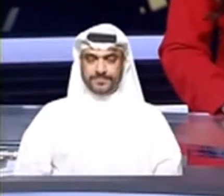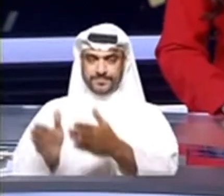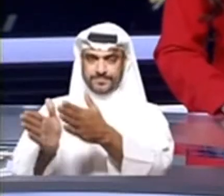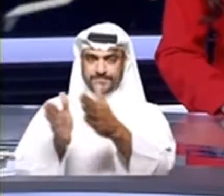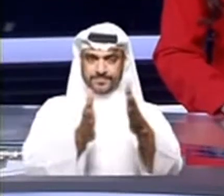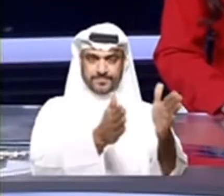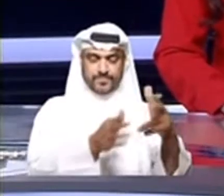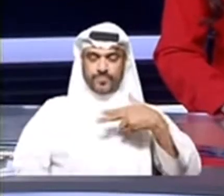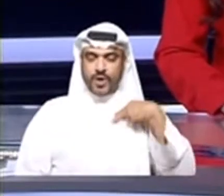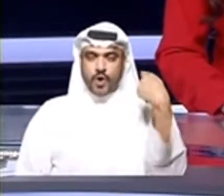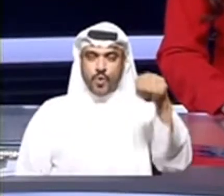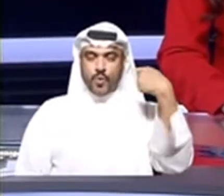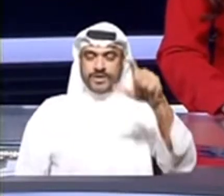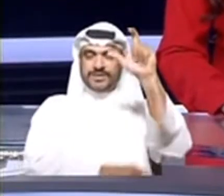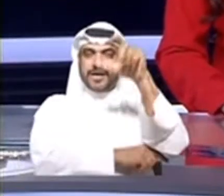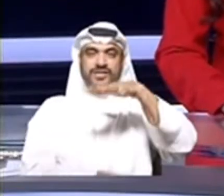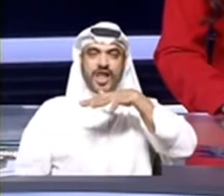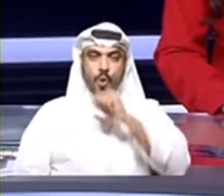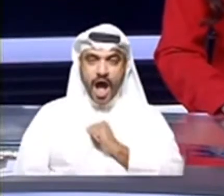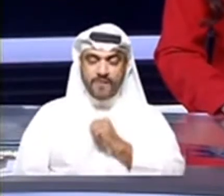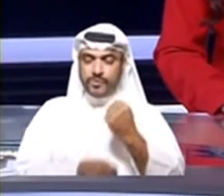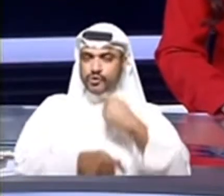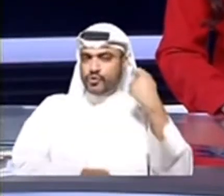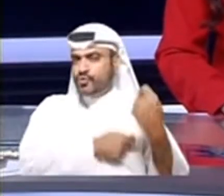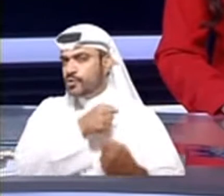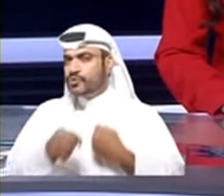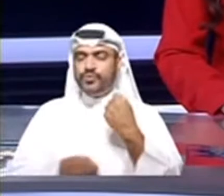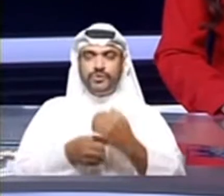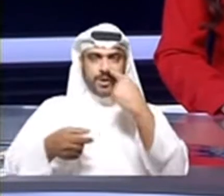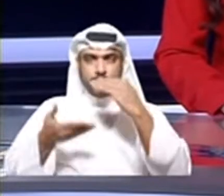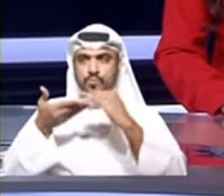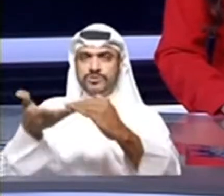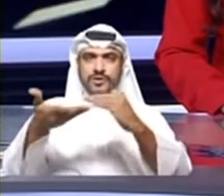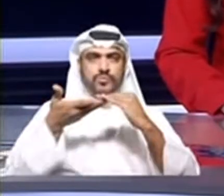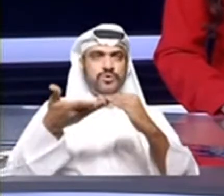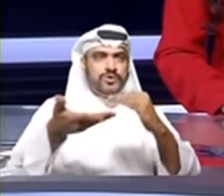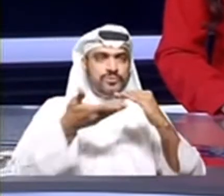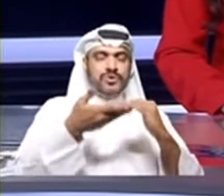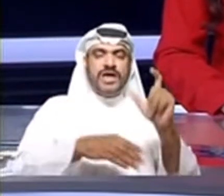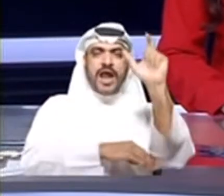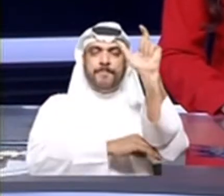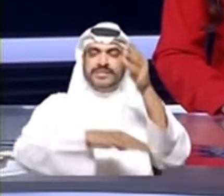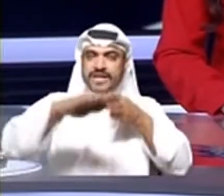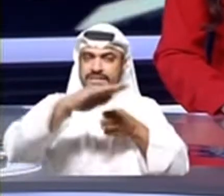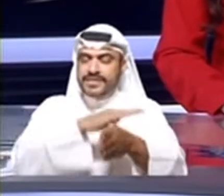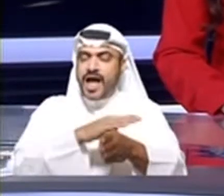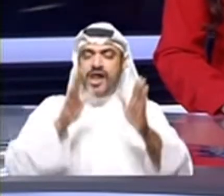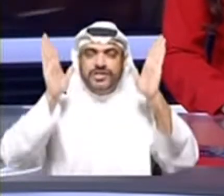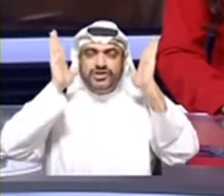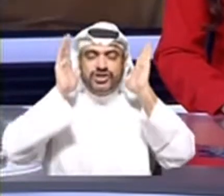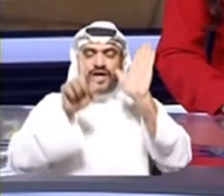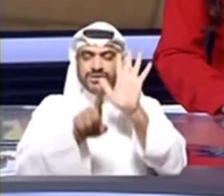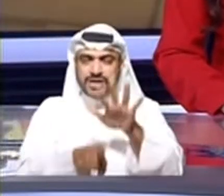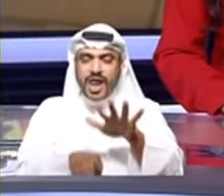وزارة الأوقاف والشؤون الإسلامية تسخر كل إمكانياتها لخدمة مساجد الله والعمل على راحة المصلين في